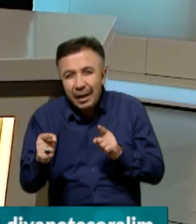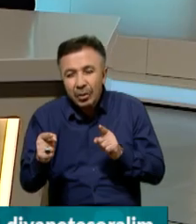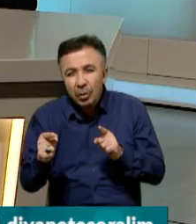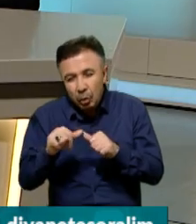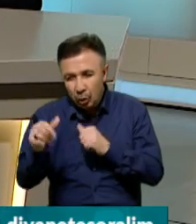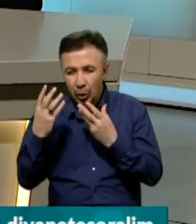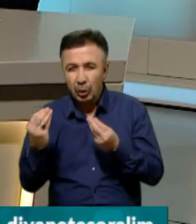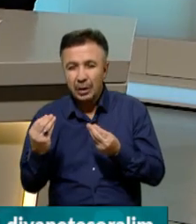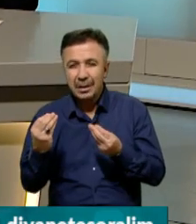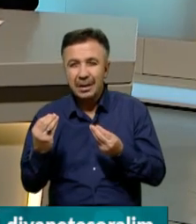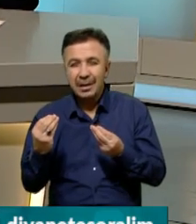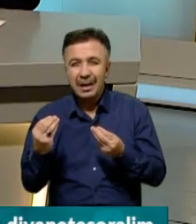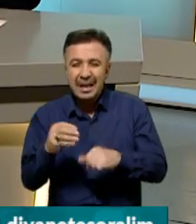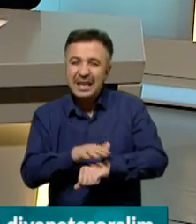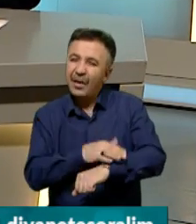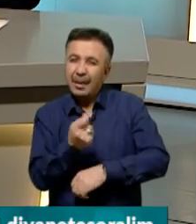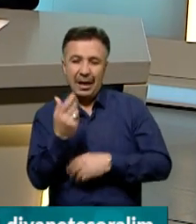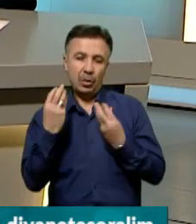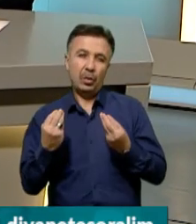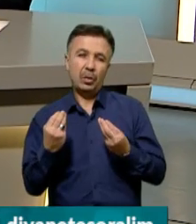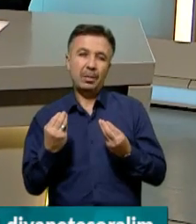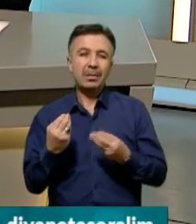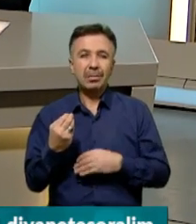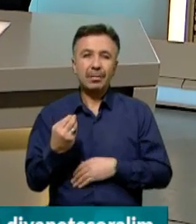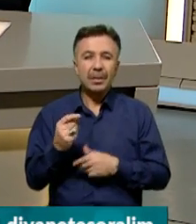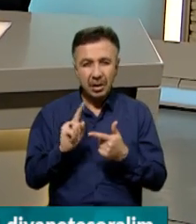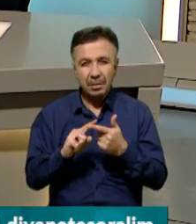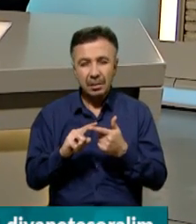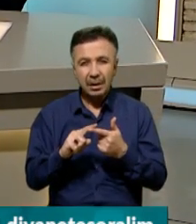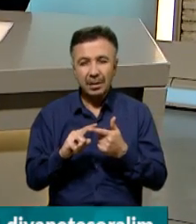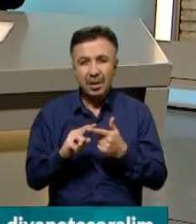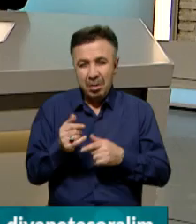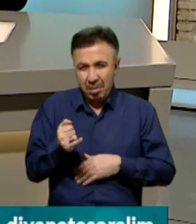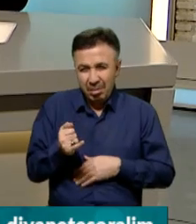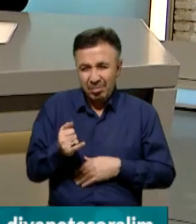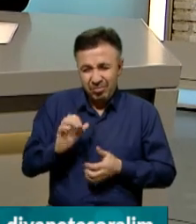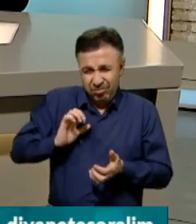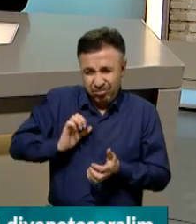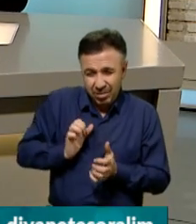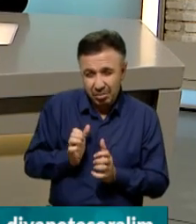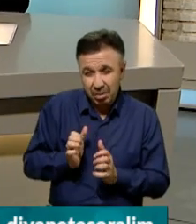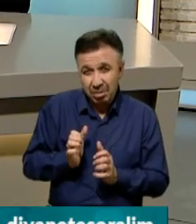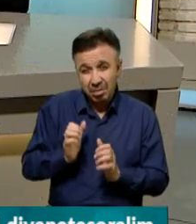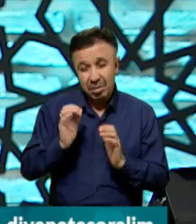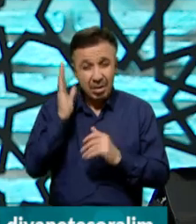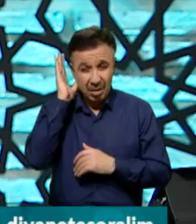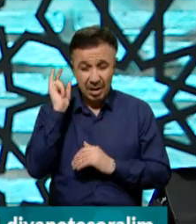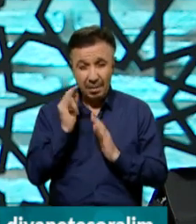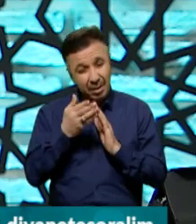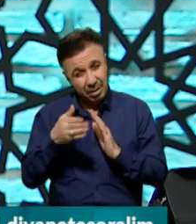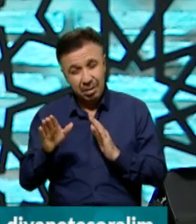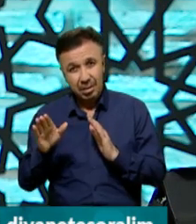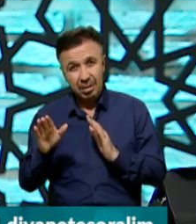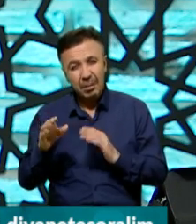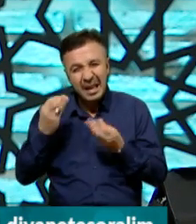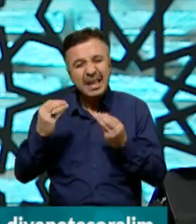namaz ne olur? Sahur. Belki ikinci bir ihtimalde abdesti daralmıştır. Çıktı gitti. Yani burada hüsnü zan sahibi olmamız gerektiğini